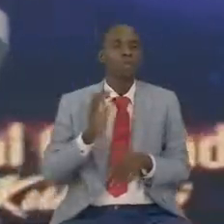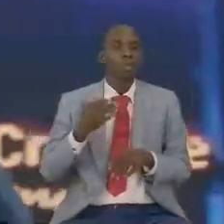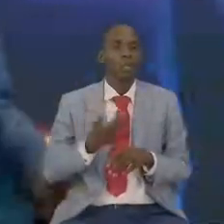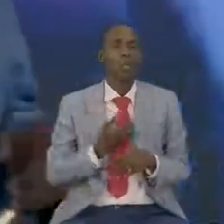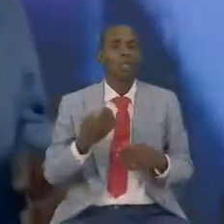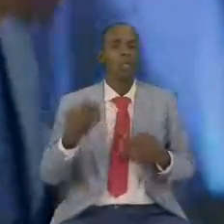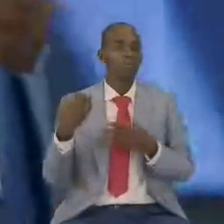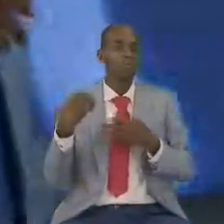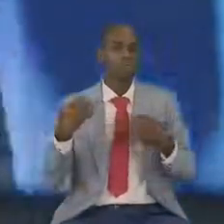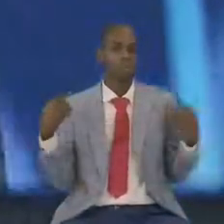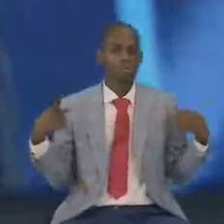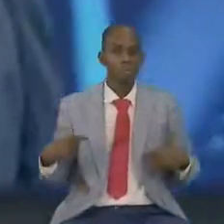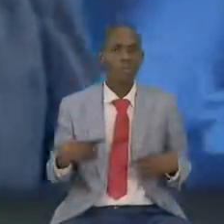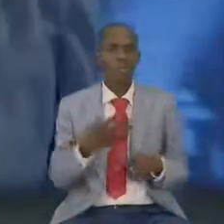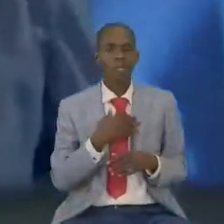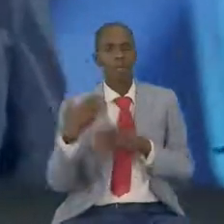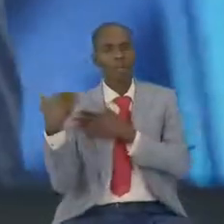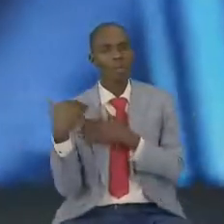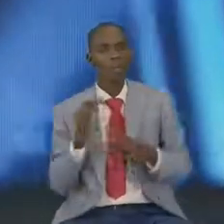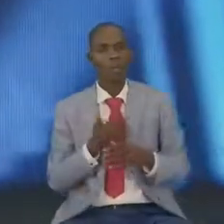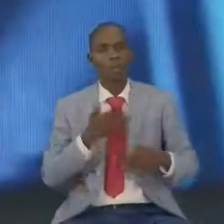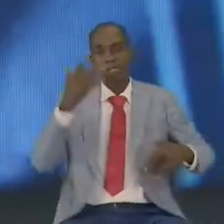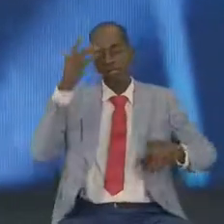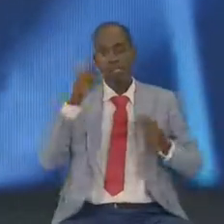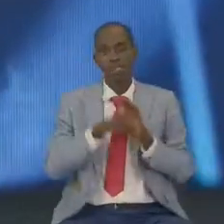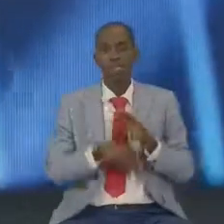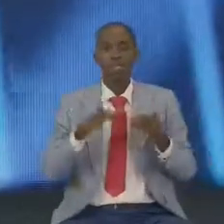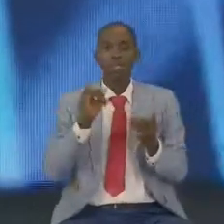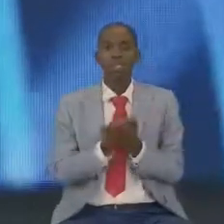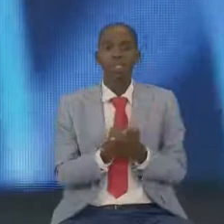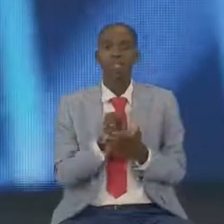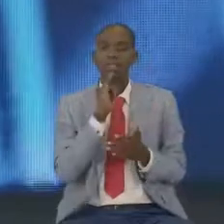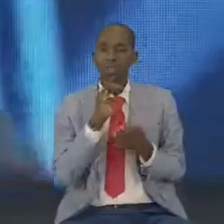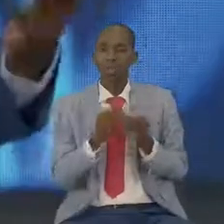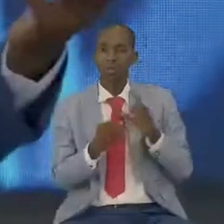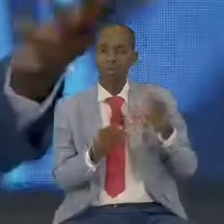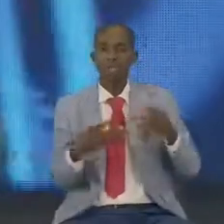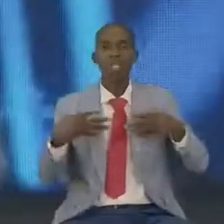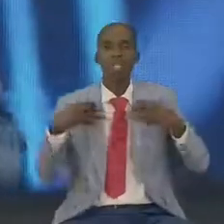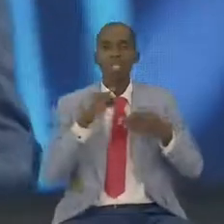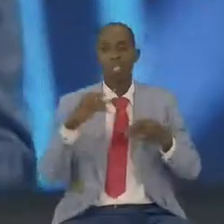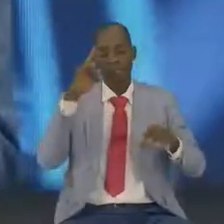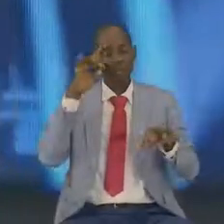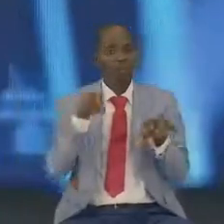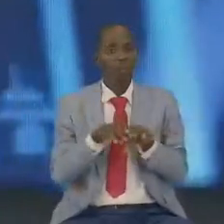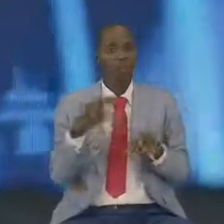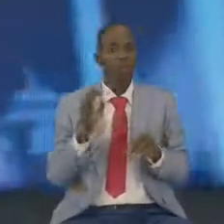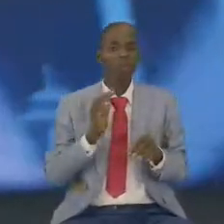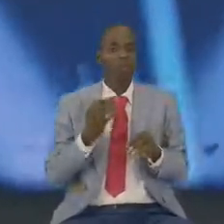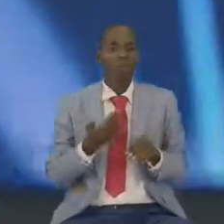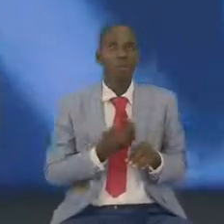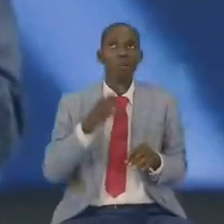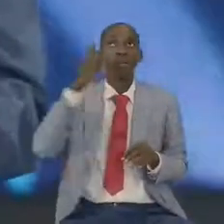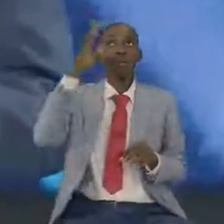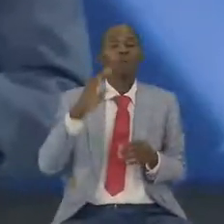maladies. Premièrement, ça c'est l'alliance de guérison de notre Dieu fidèle. Deuxième élément, la